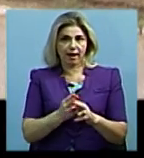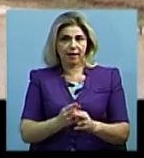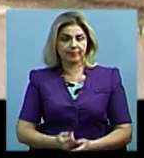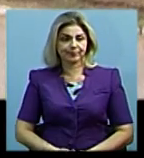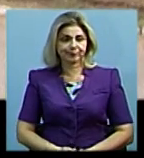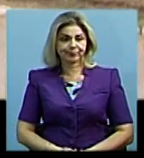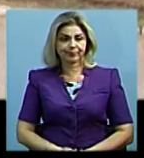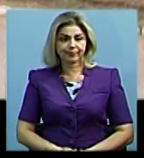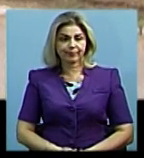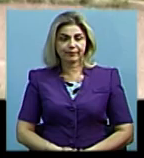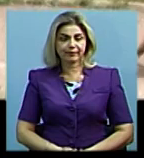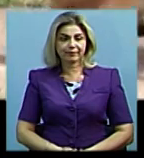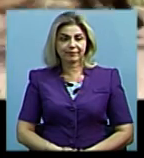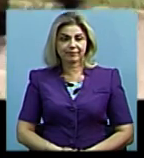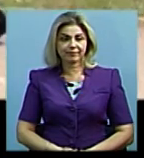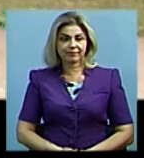Підтримаємо учасника і його